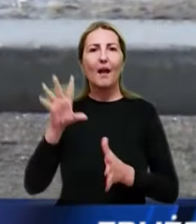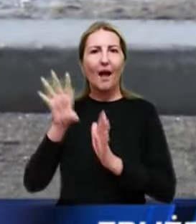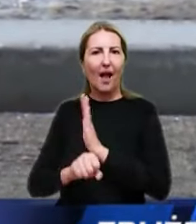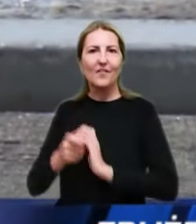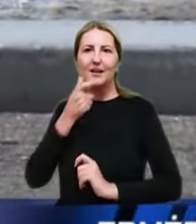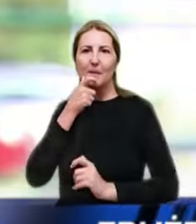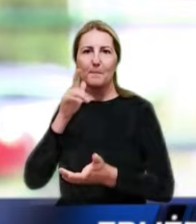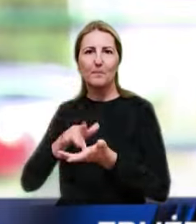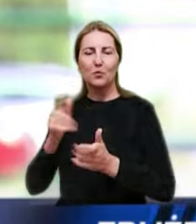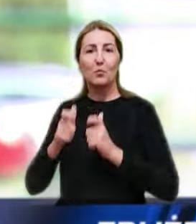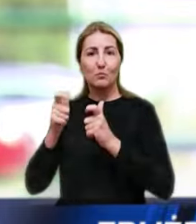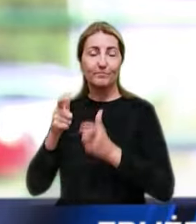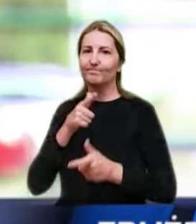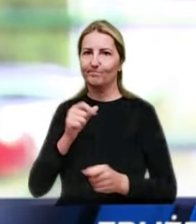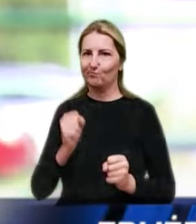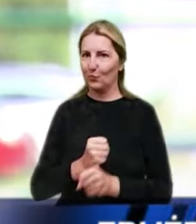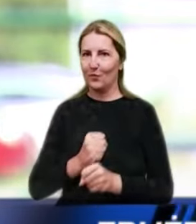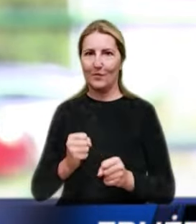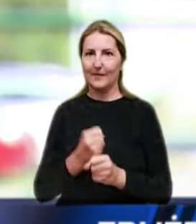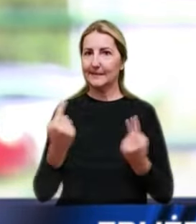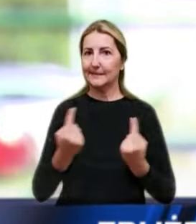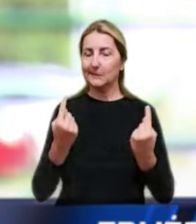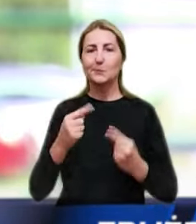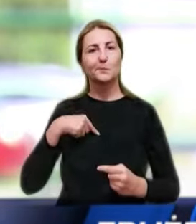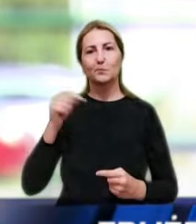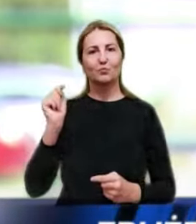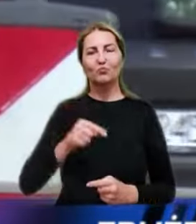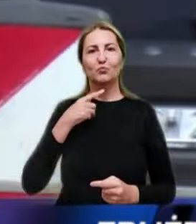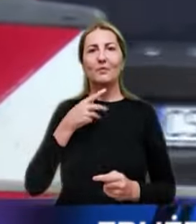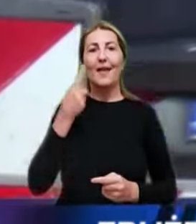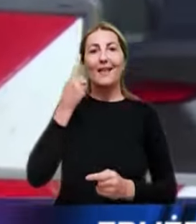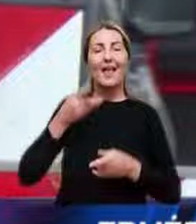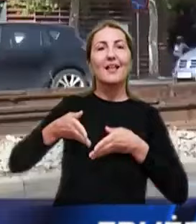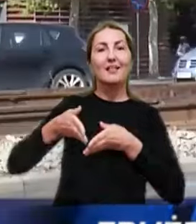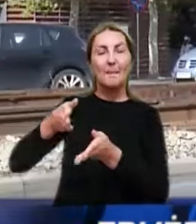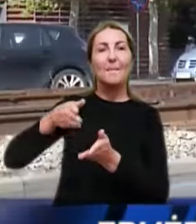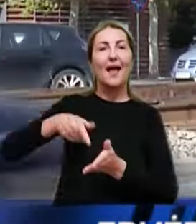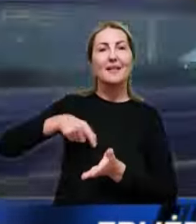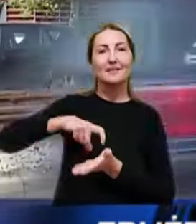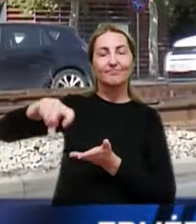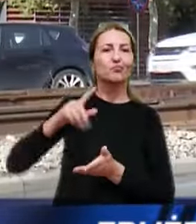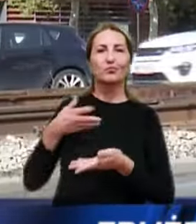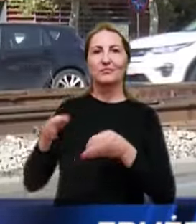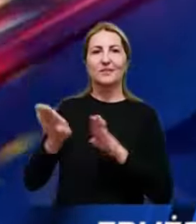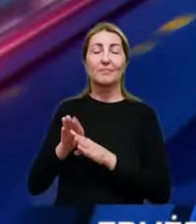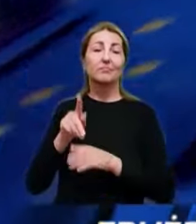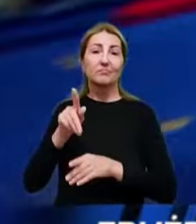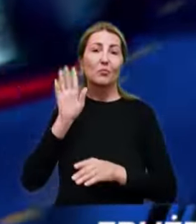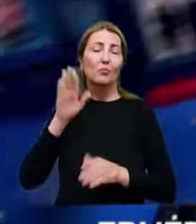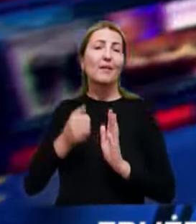tyle poważna, że musimy podjąć awaryjnie zamknięcie jednego z pasów ruchu. Utrudnienia mogą potrwać miesiące.